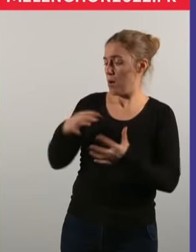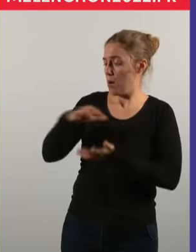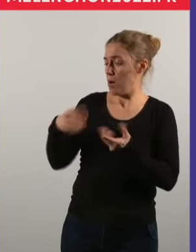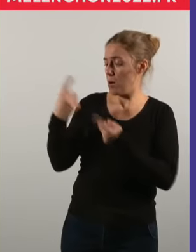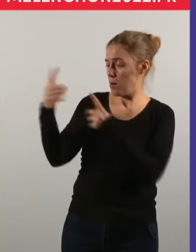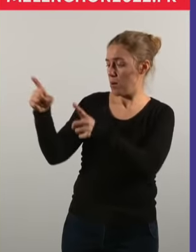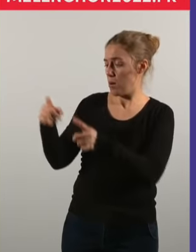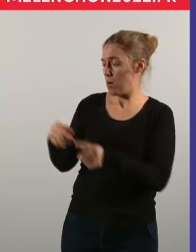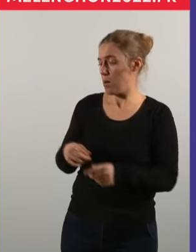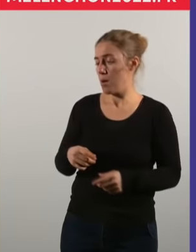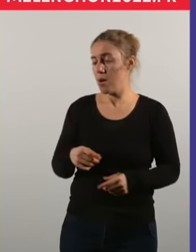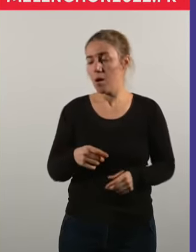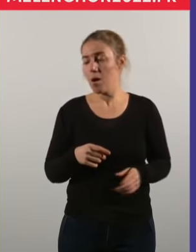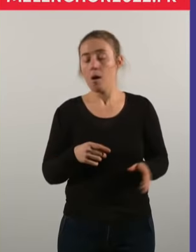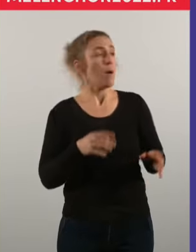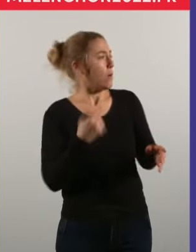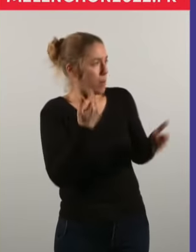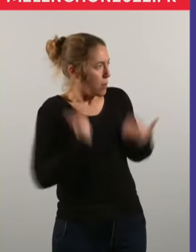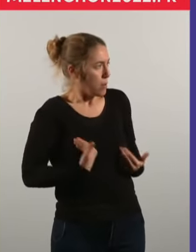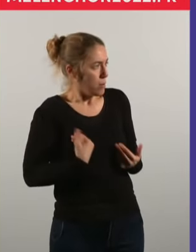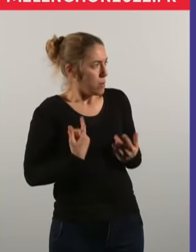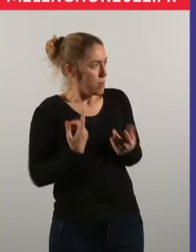et ce que vous êtes en train de faire, fusillez-moi.